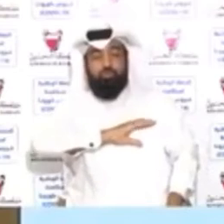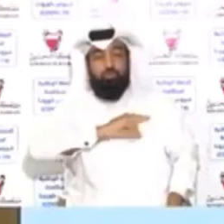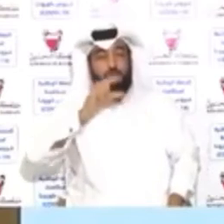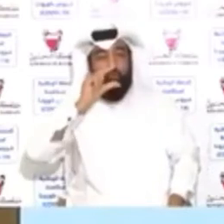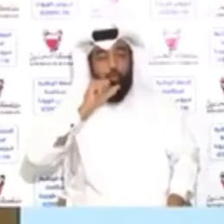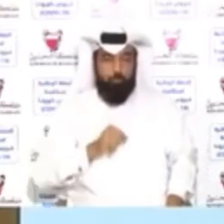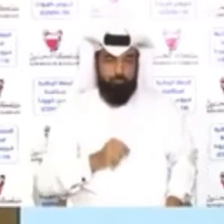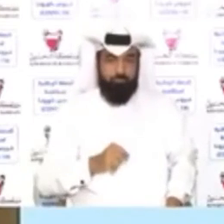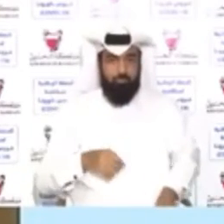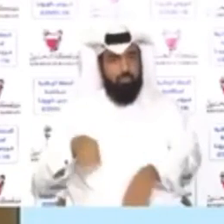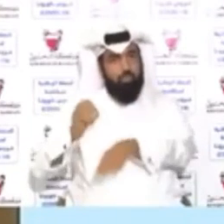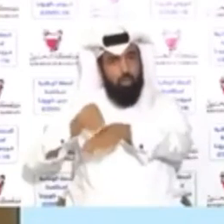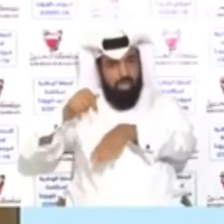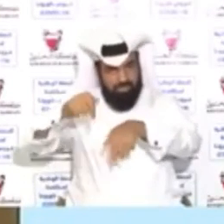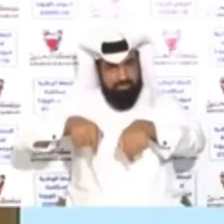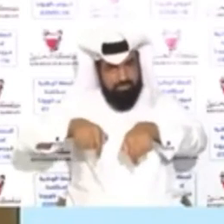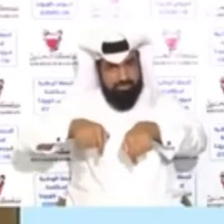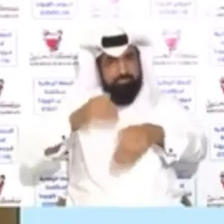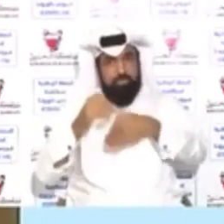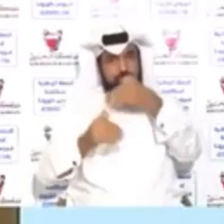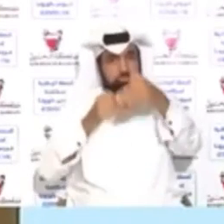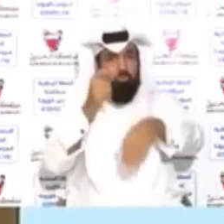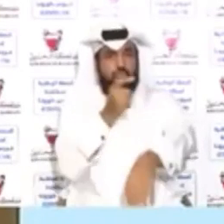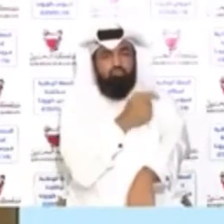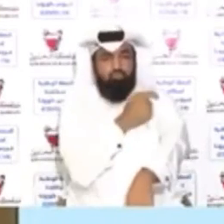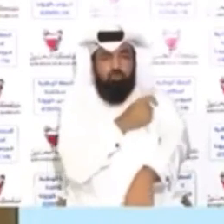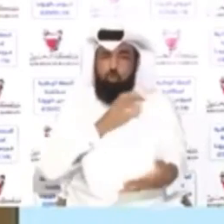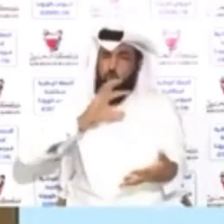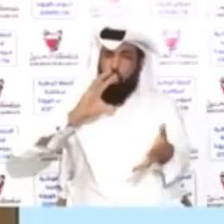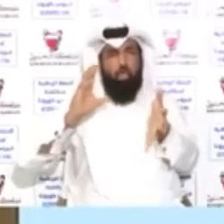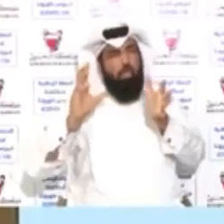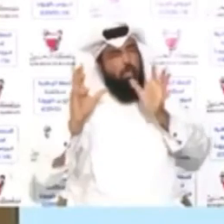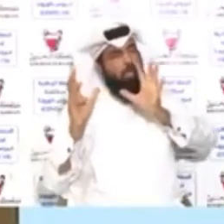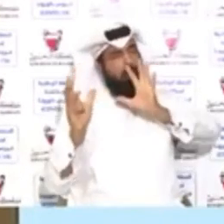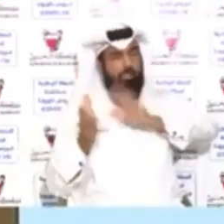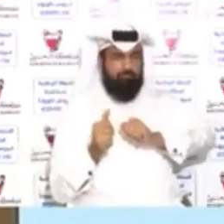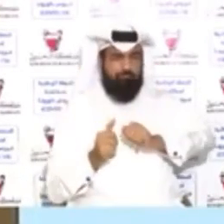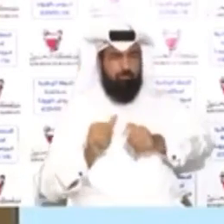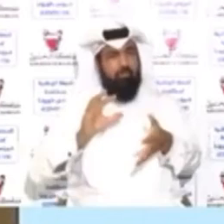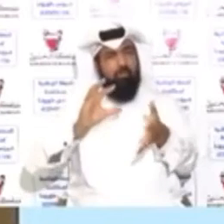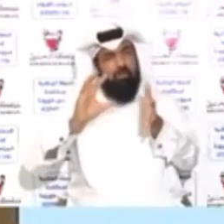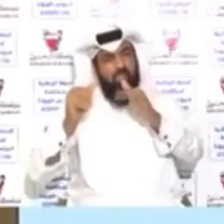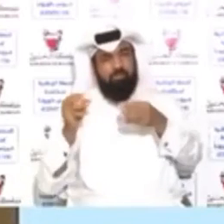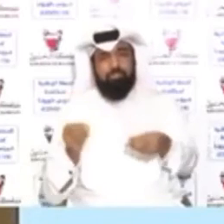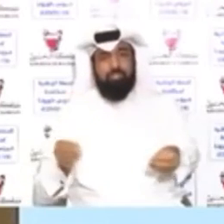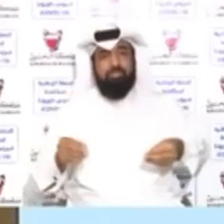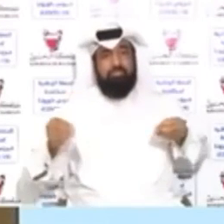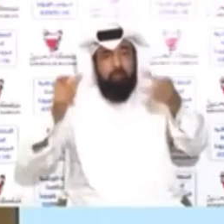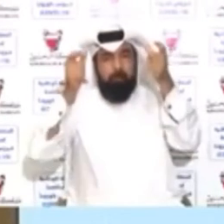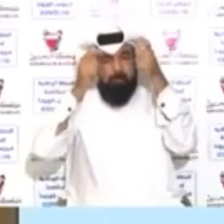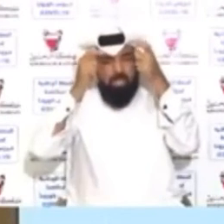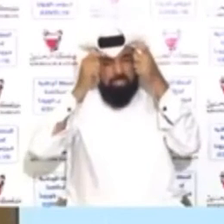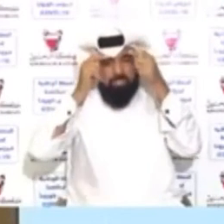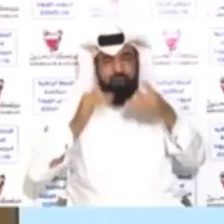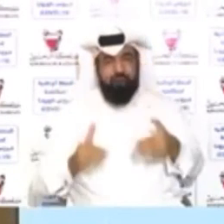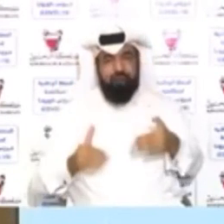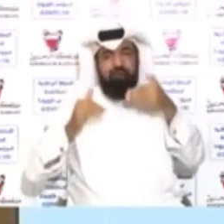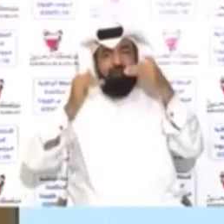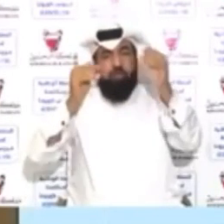ظل التطور غير المسبوق للوضع الصحي المحلي وما تشهده الأيام الماضية من ارتفاع بأعداد المتعافين من فيروس